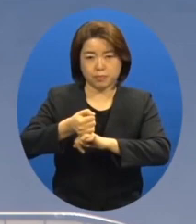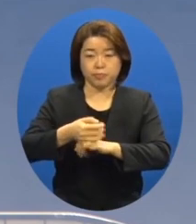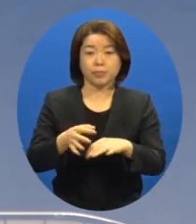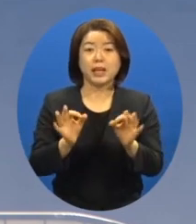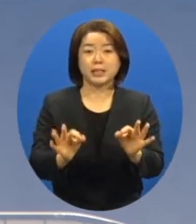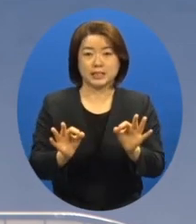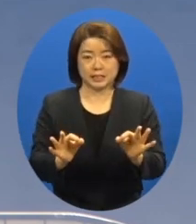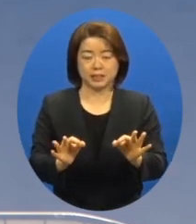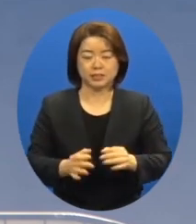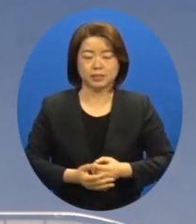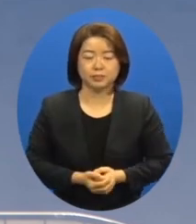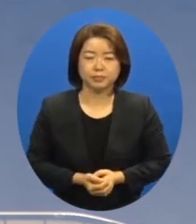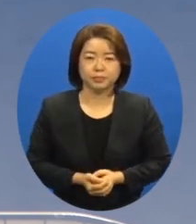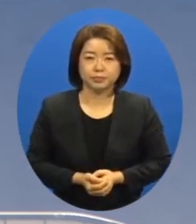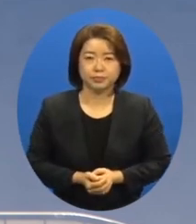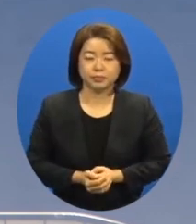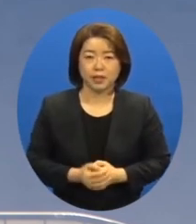이제는